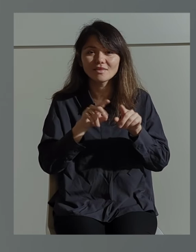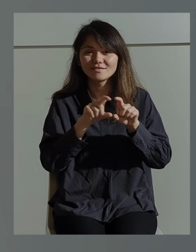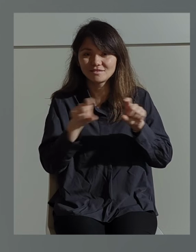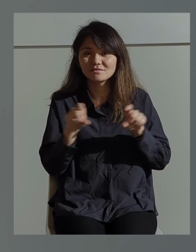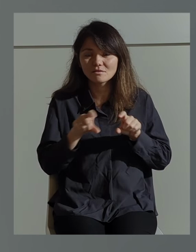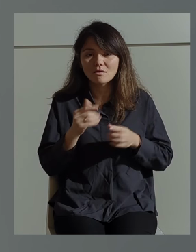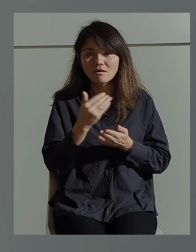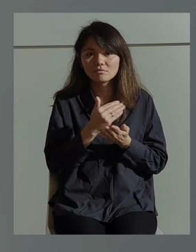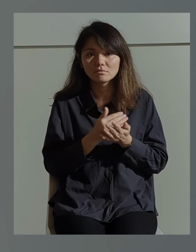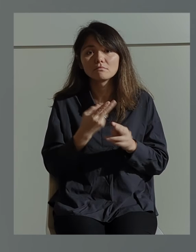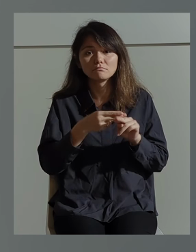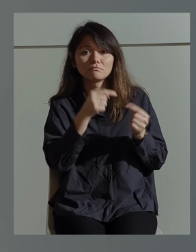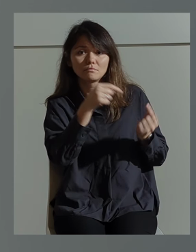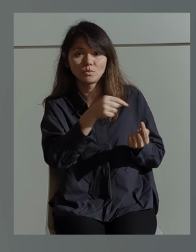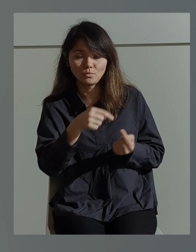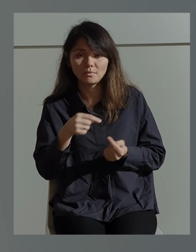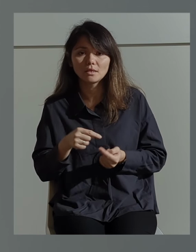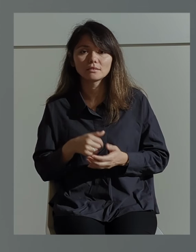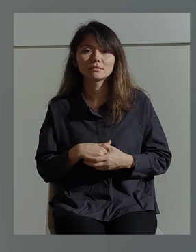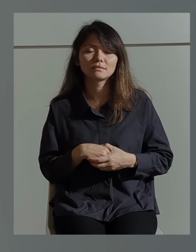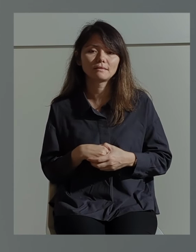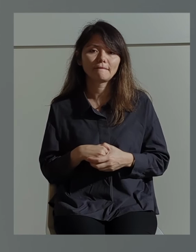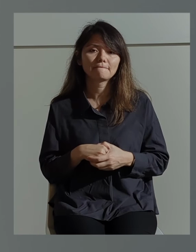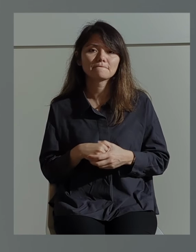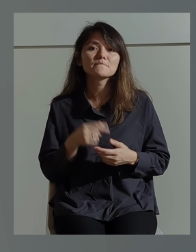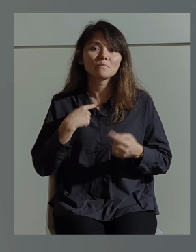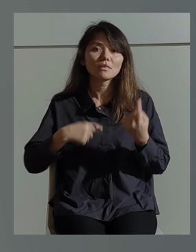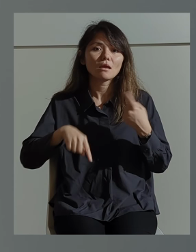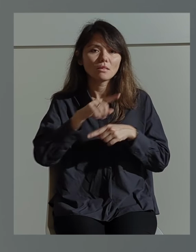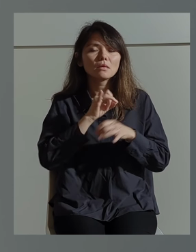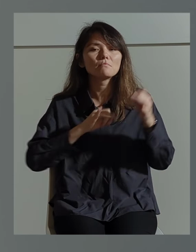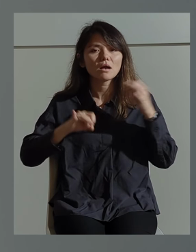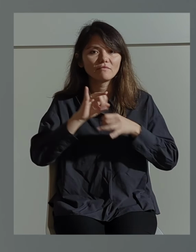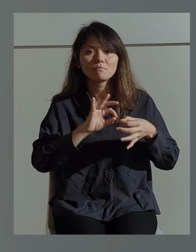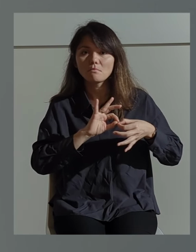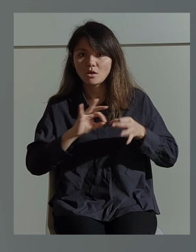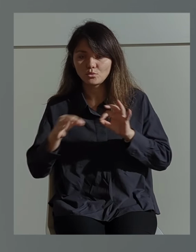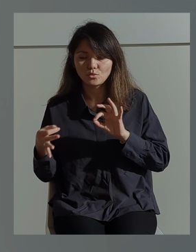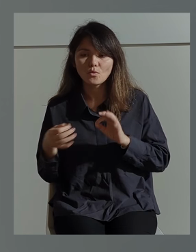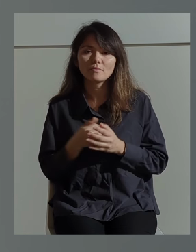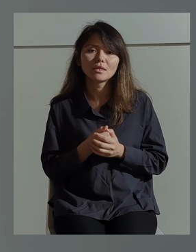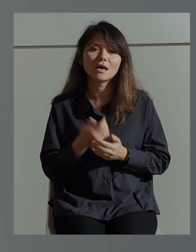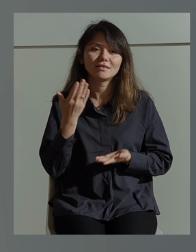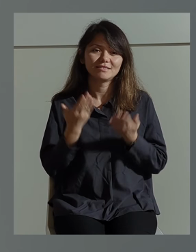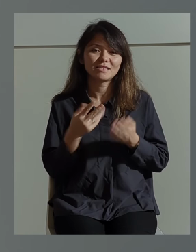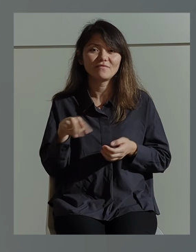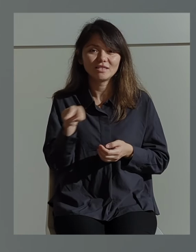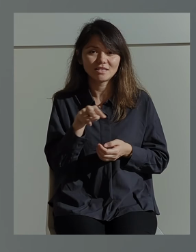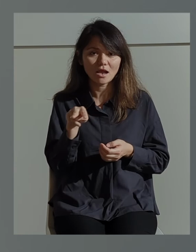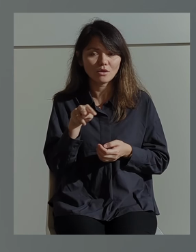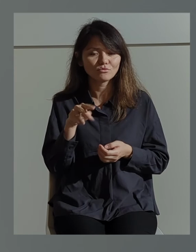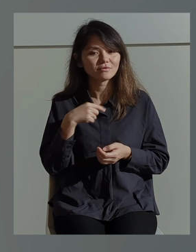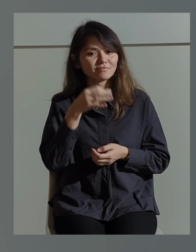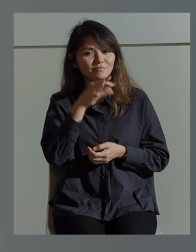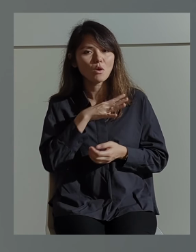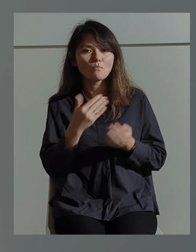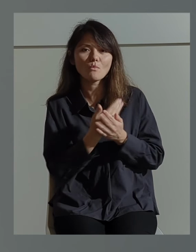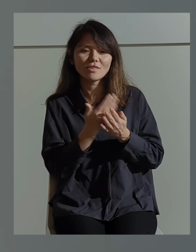достаточно уместны и мы о них поговорим чуть подробнее если в литературе как я сказал